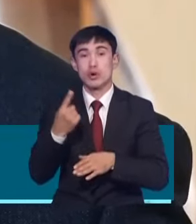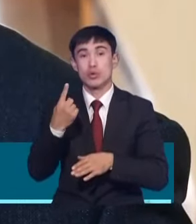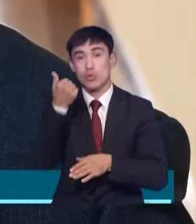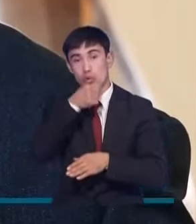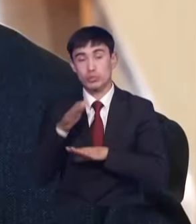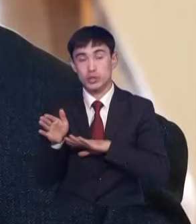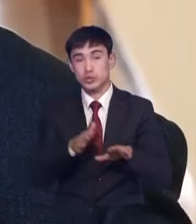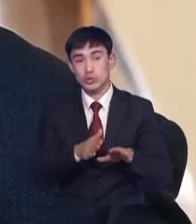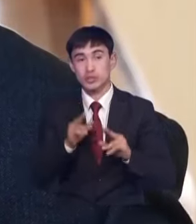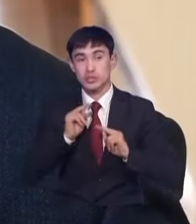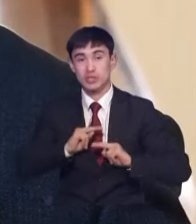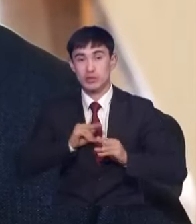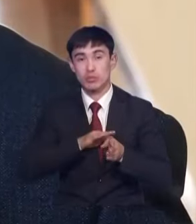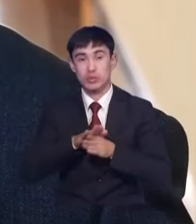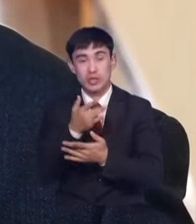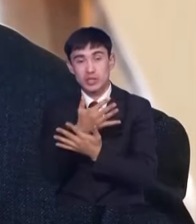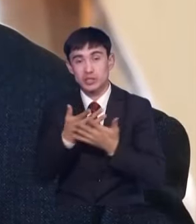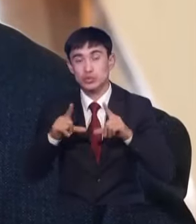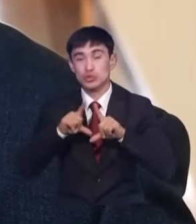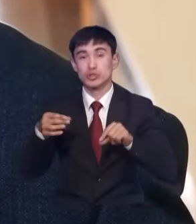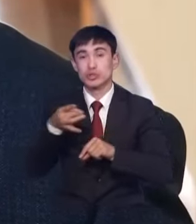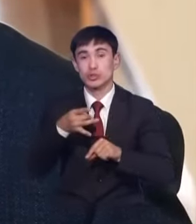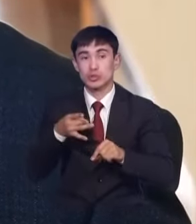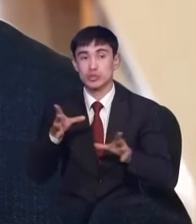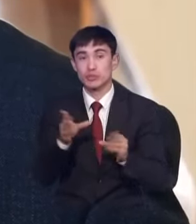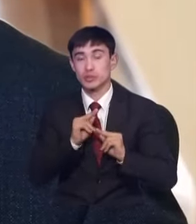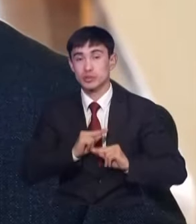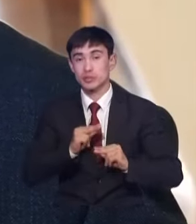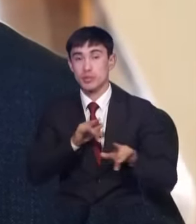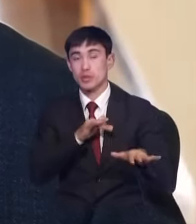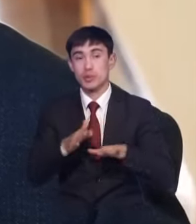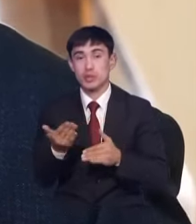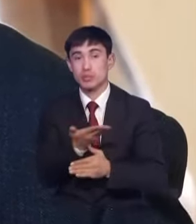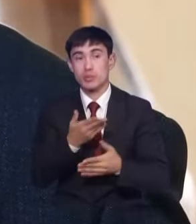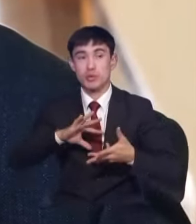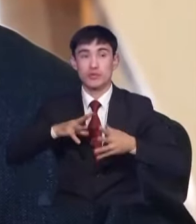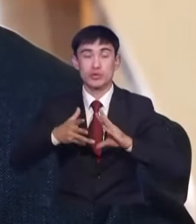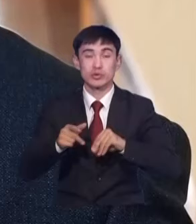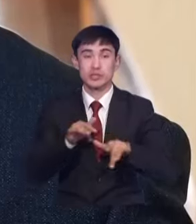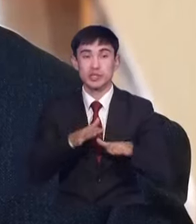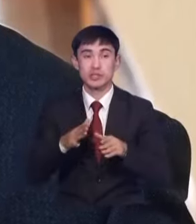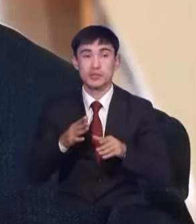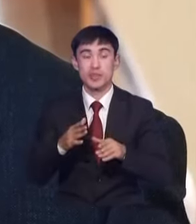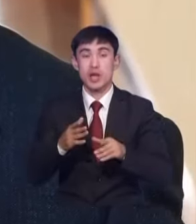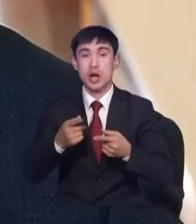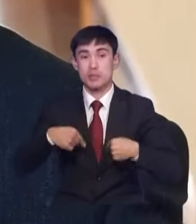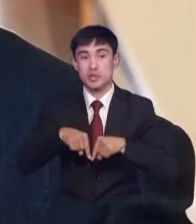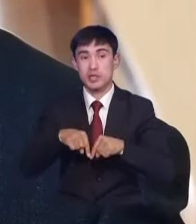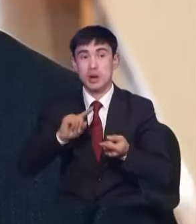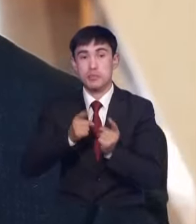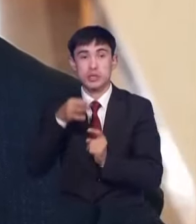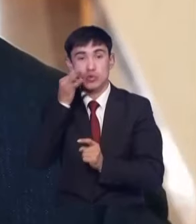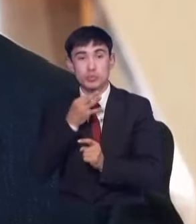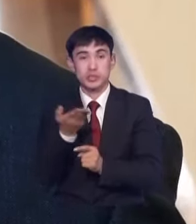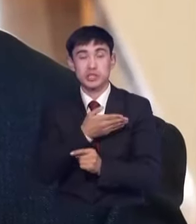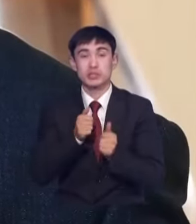исследованиями и сотрудничеством с различными учреждениями региона на сегодняшнем мероприятии мы подвели итоги деятельности объединения и обменялись опытом